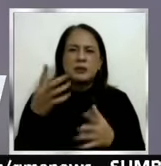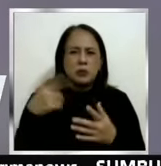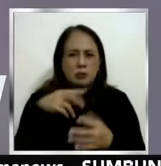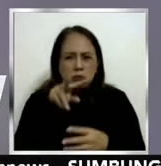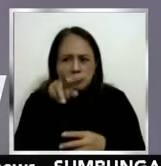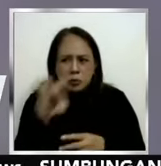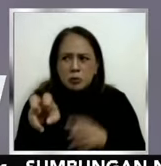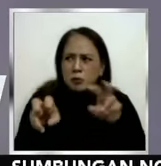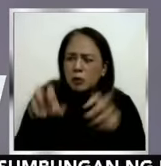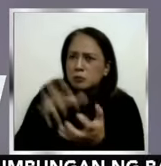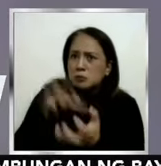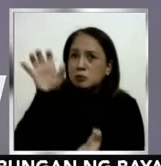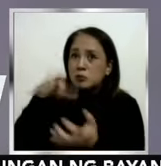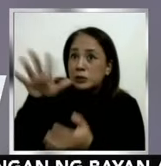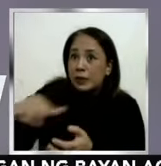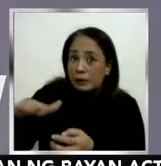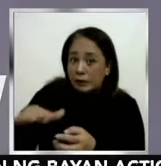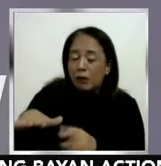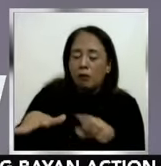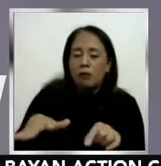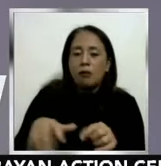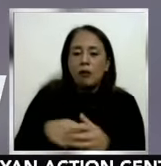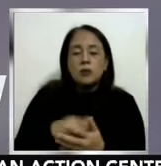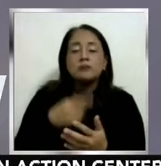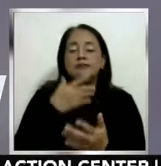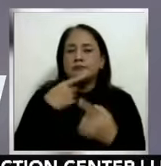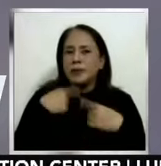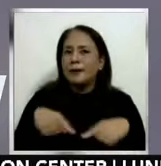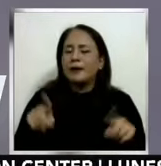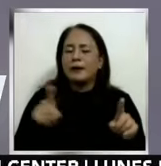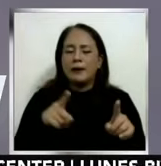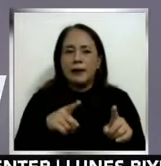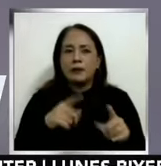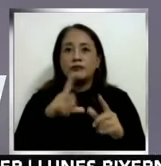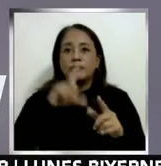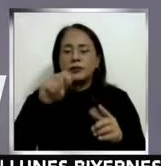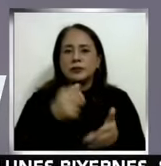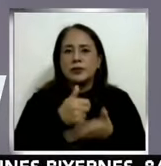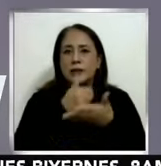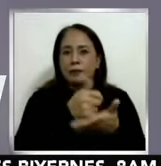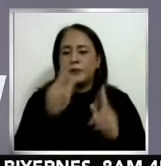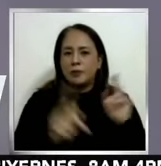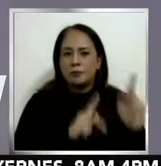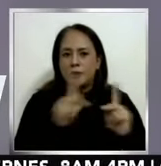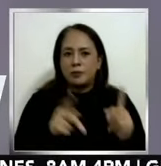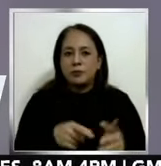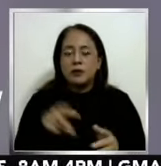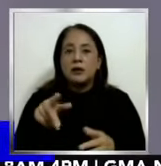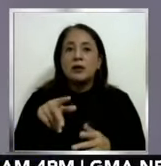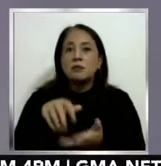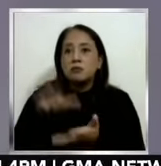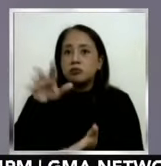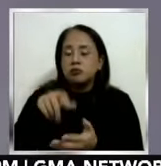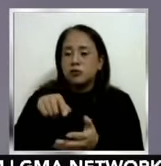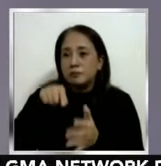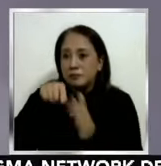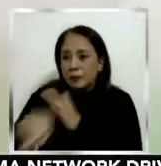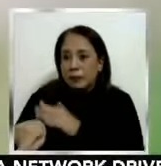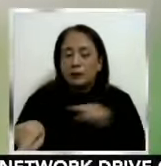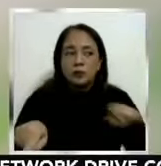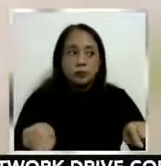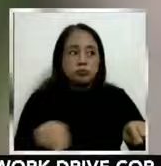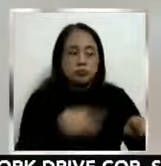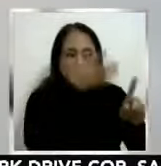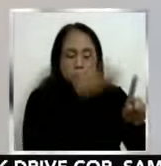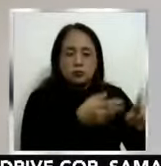mangrove area ng kanilang lugar. Mabuti na lamang at agad rumesponde ang mga residente na napatay ang buhaya para mailigtas ang biktima.